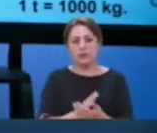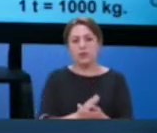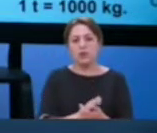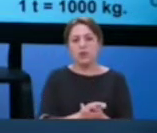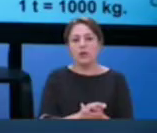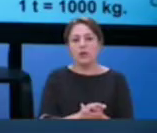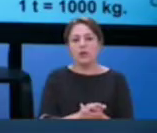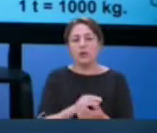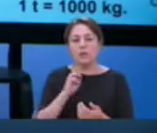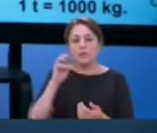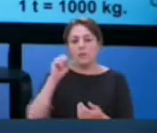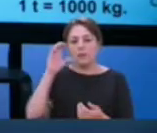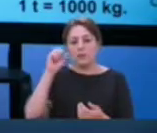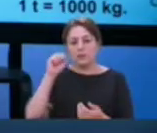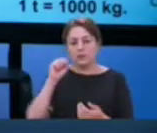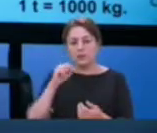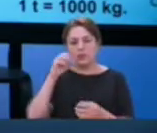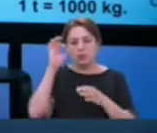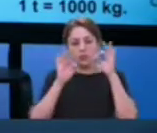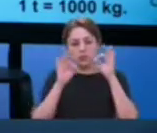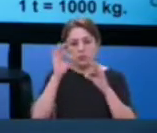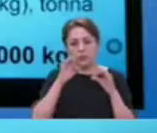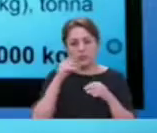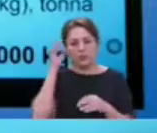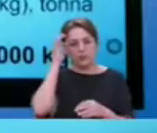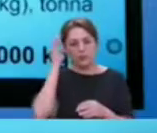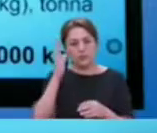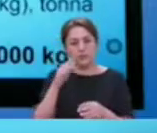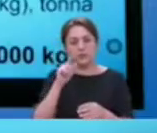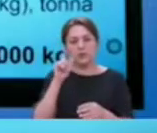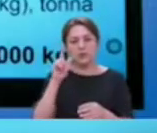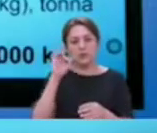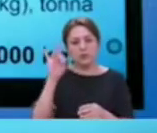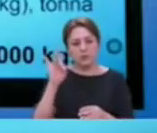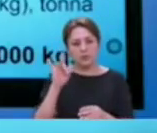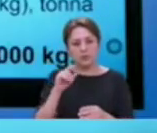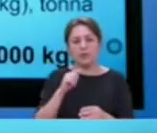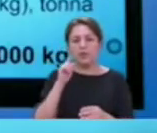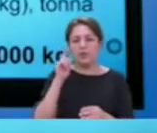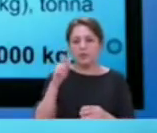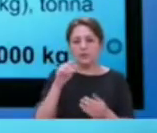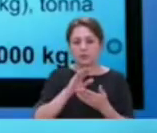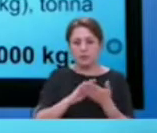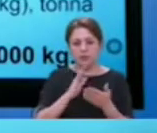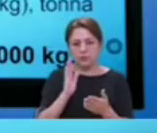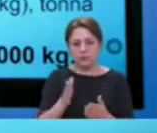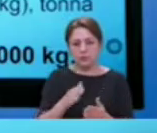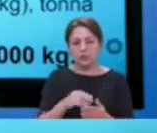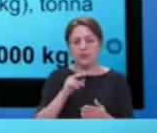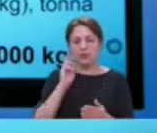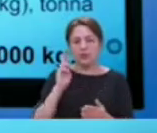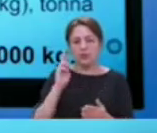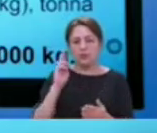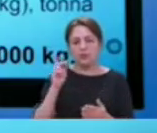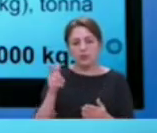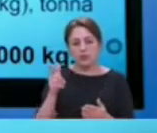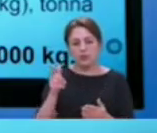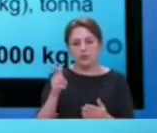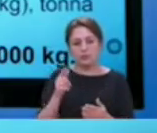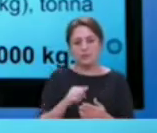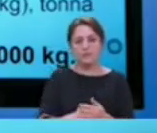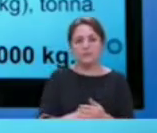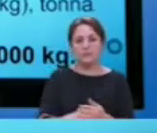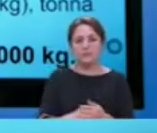massa o'lchov birliklarini siz bilan eslab olamiz. Gram g harfi bilan ifodalanadi. Kilogram